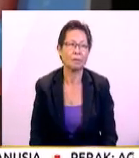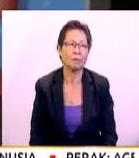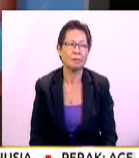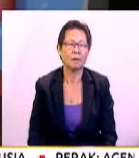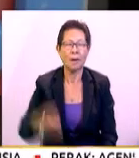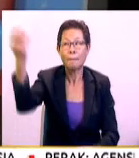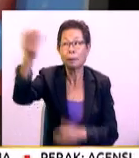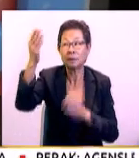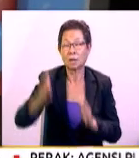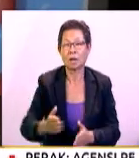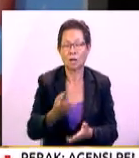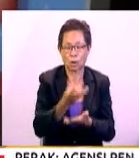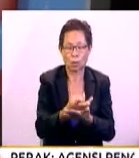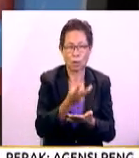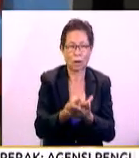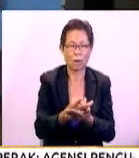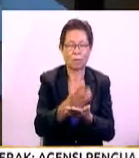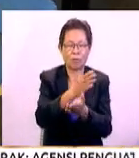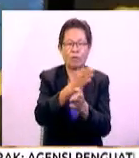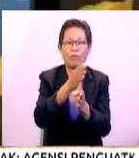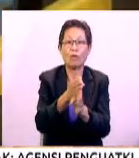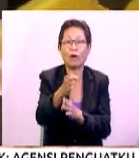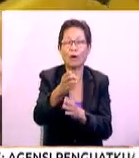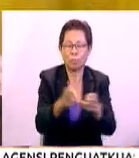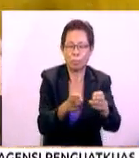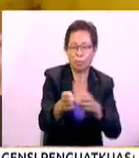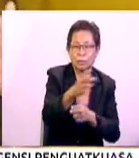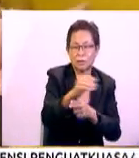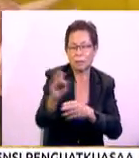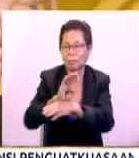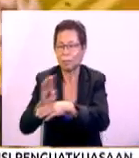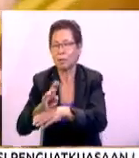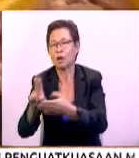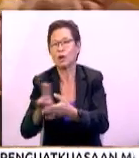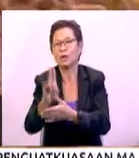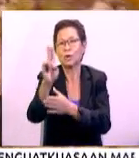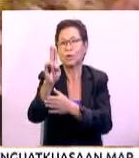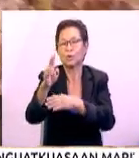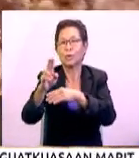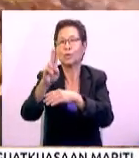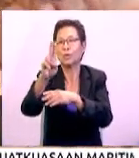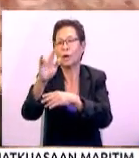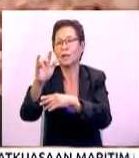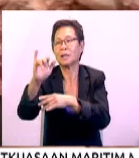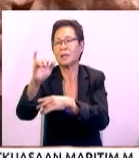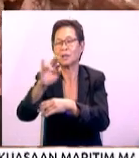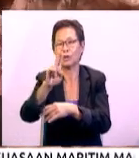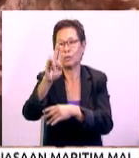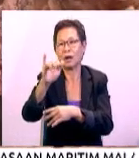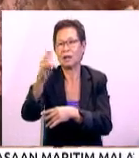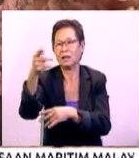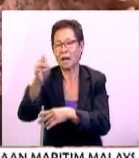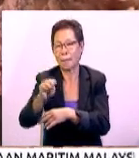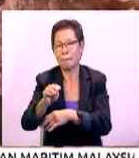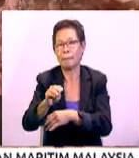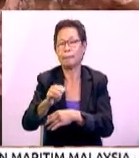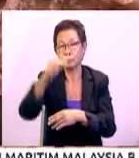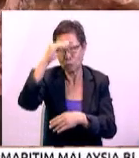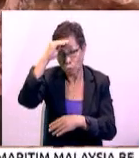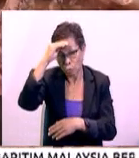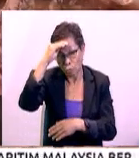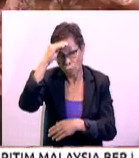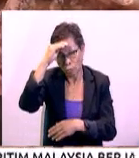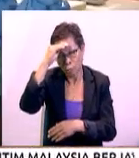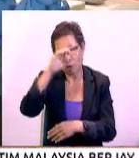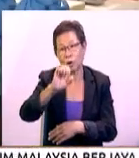Menurut pensyarah kanan keuangan, Fakulti Pengurusan dan Perniagaan Universiti Teknologi MARA UiTM Pasir Gudang,